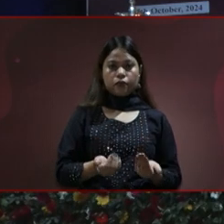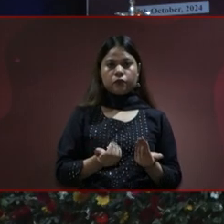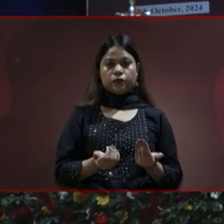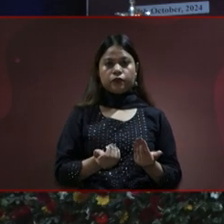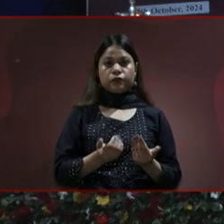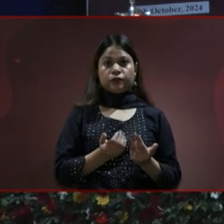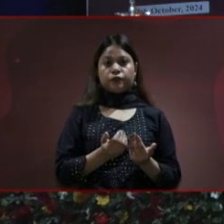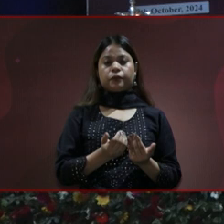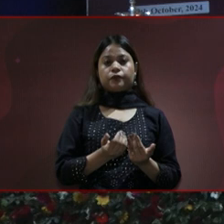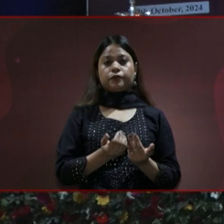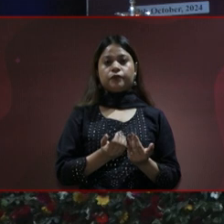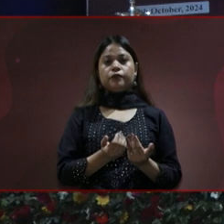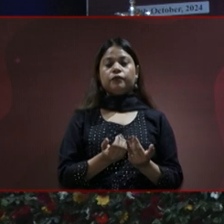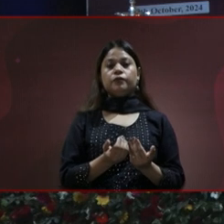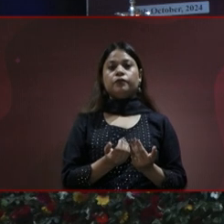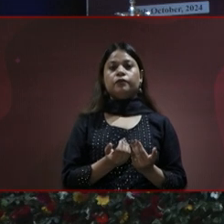12-4